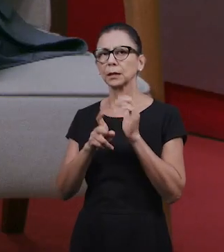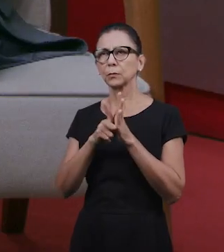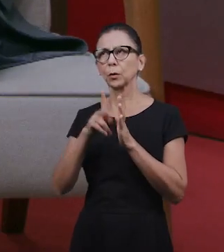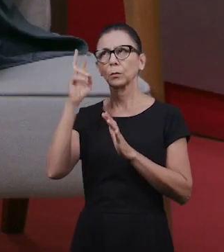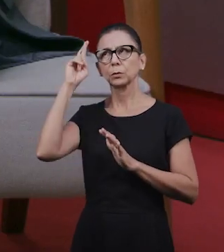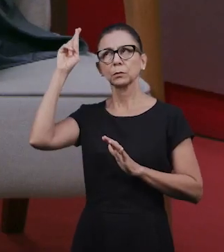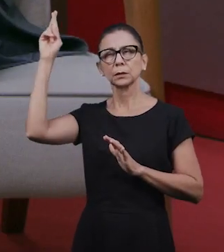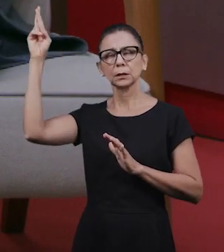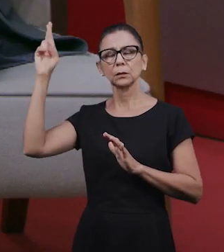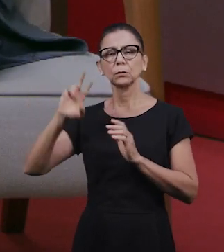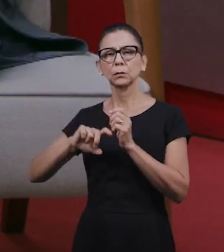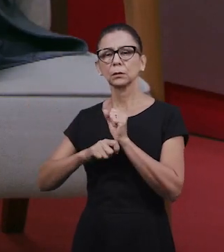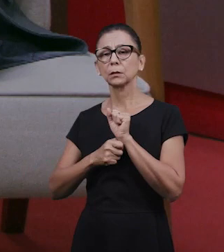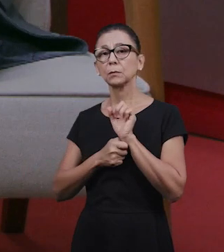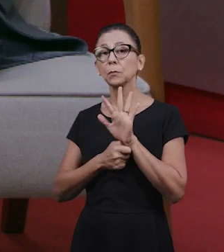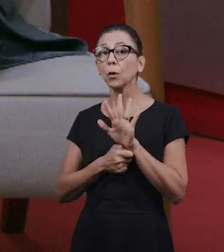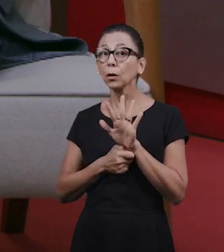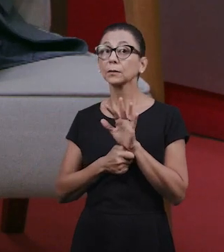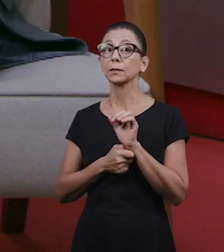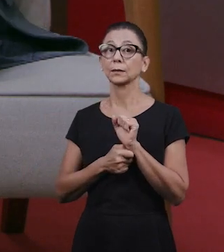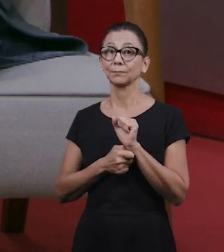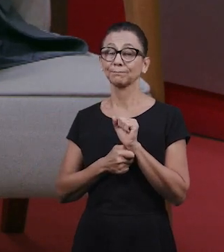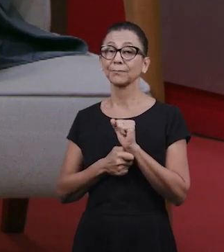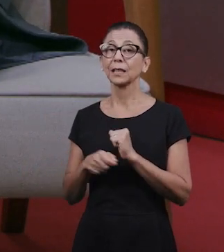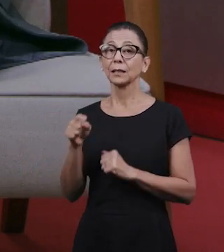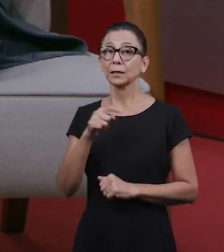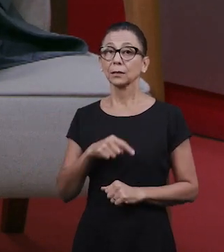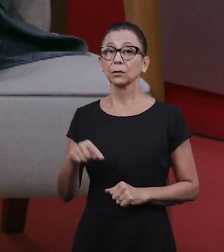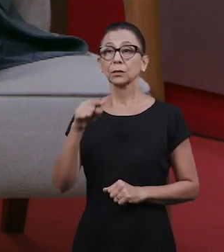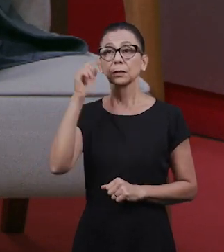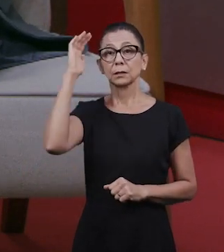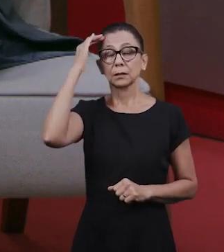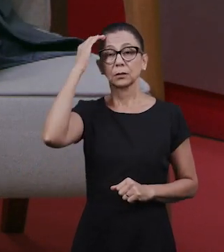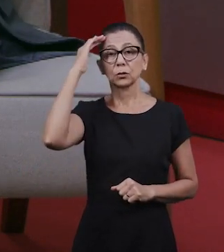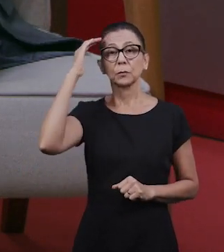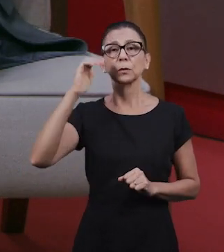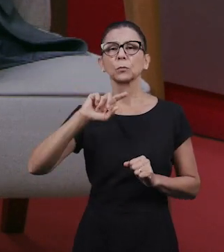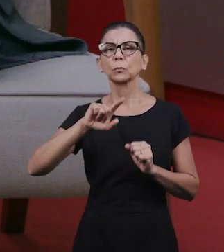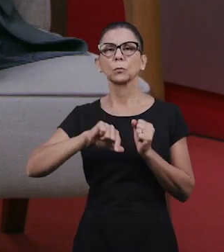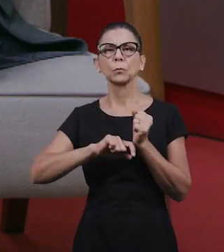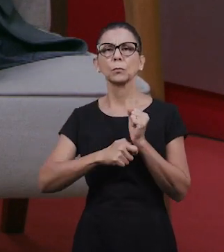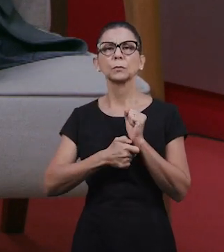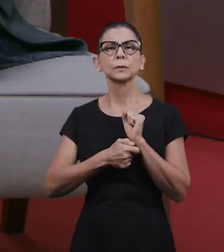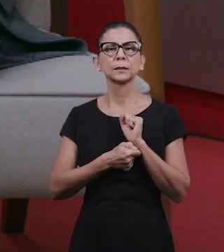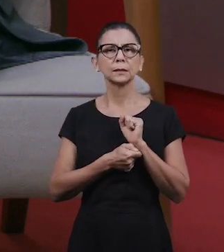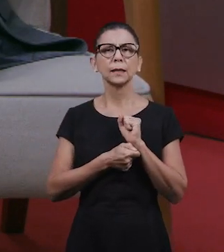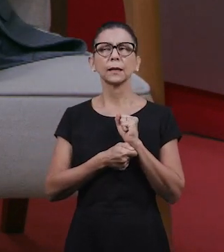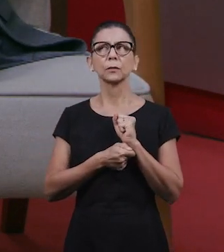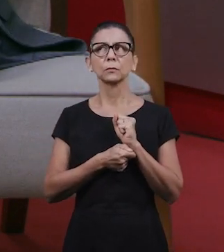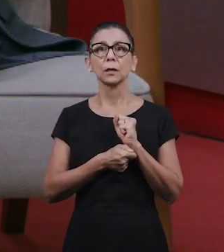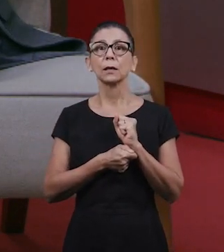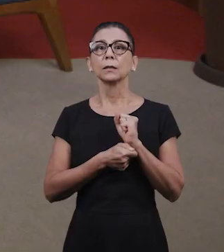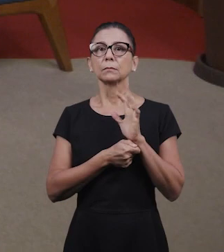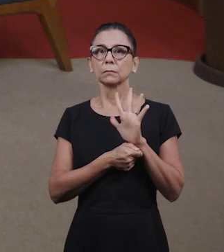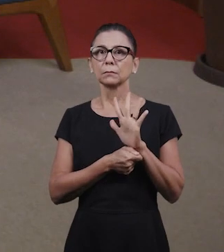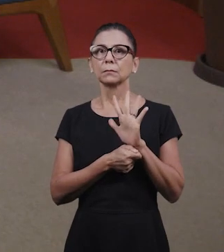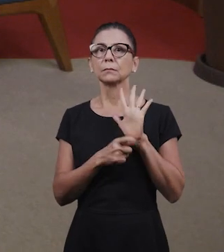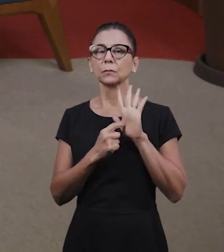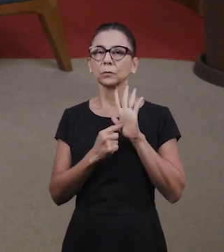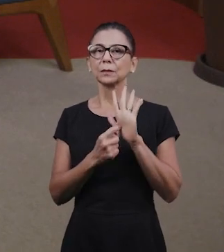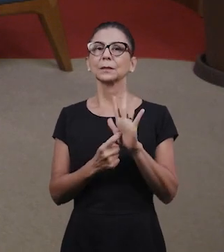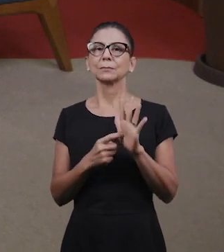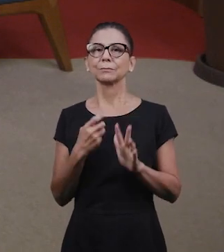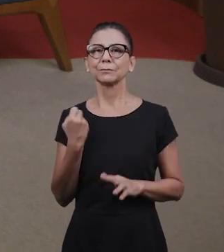au serviteur, le mystère. Donc, c'est la compréhension que nous avons du mystère. Pour nous, le mystère, il est révélé et